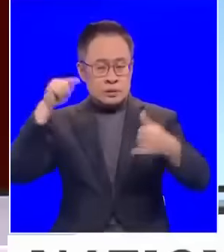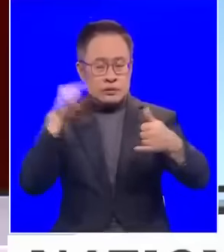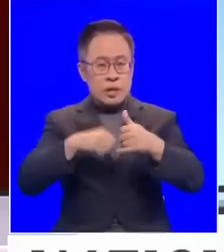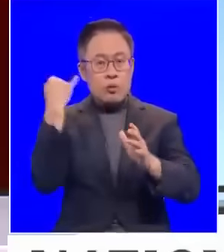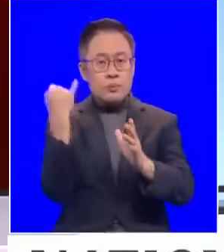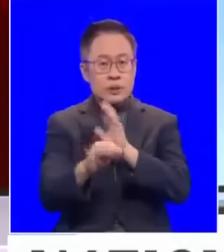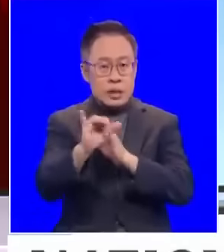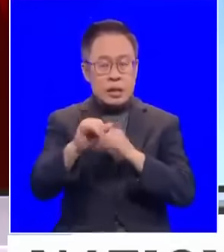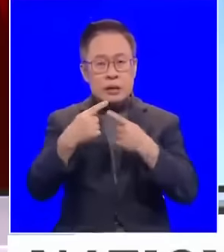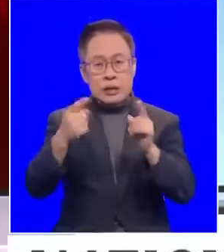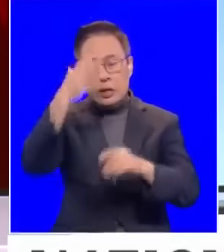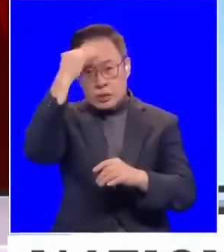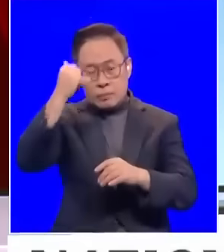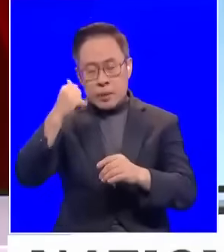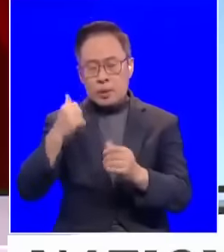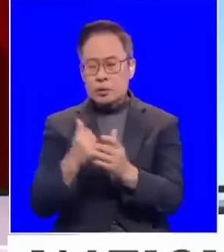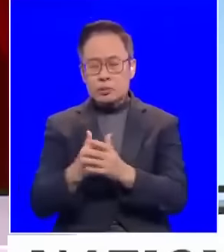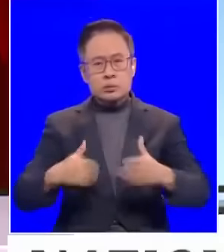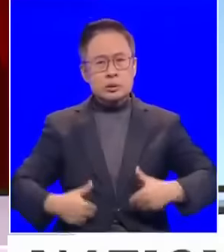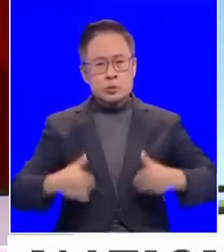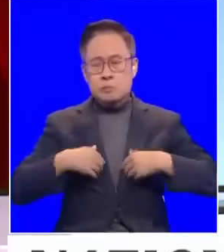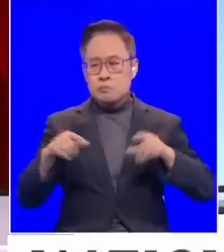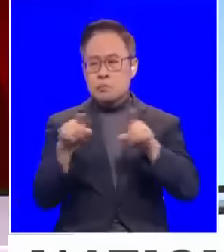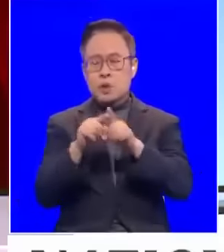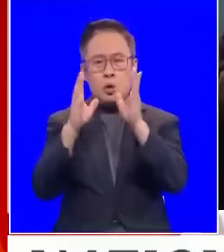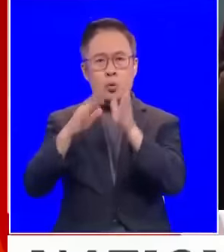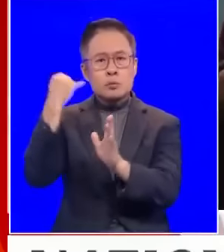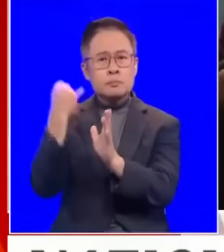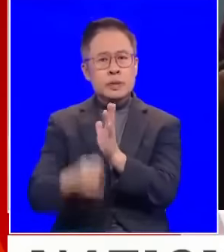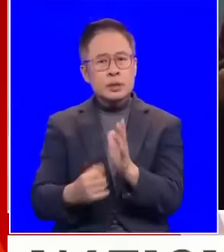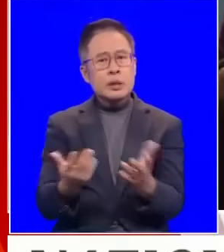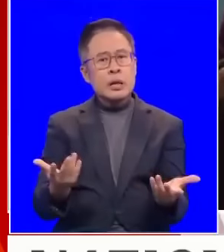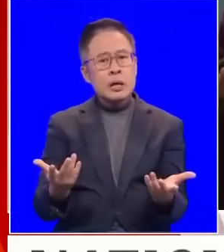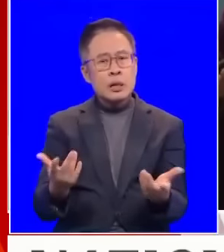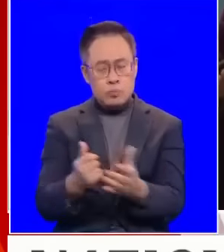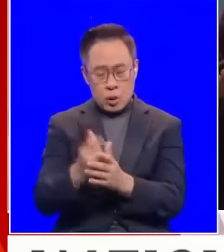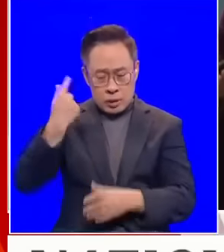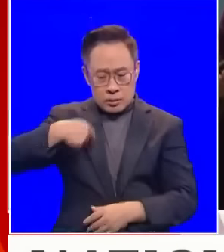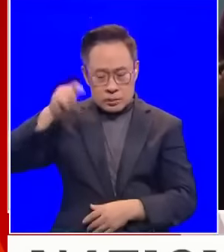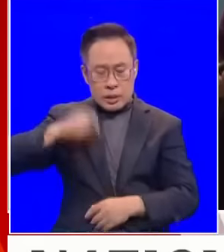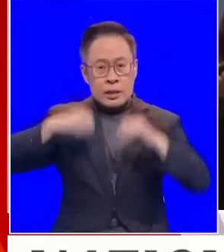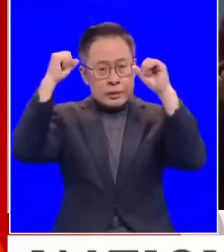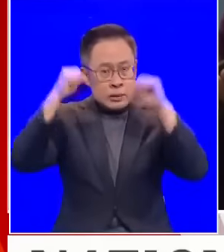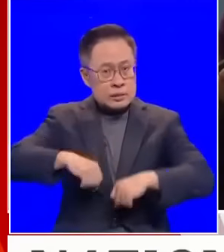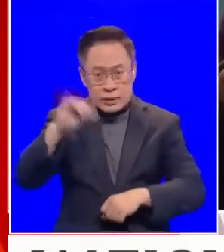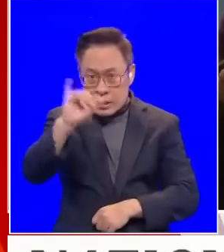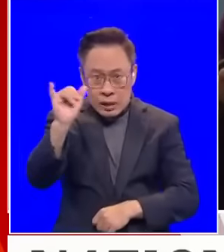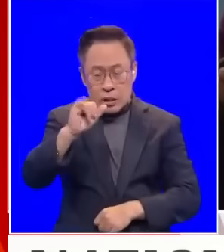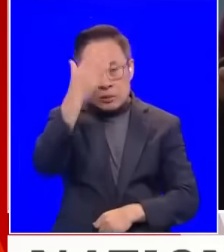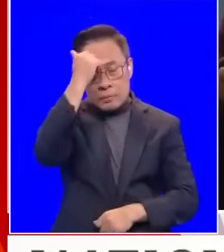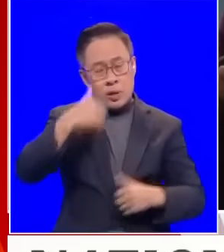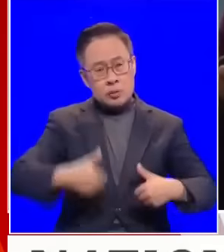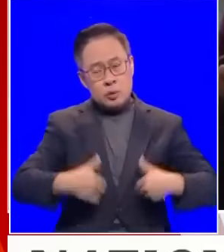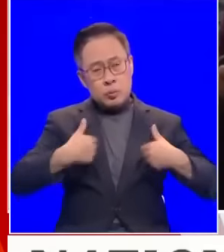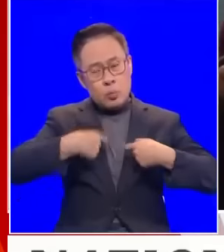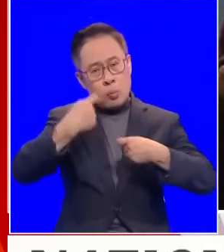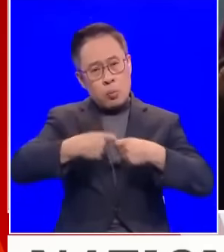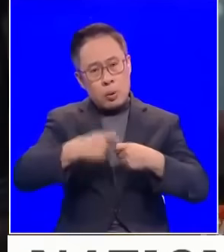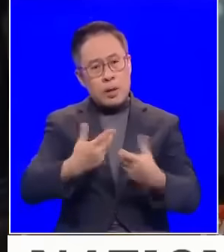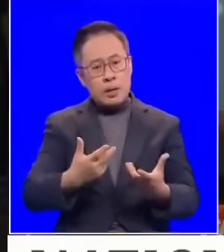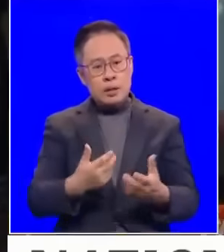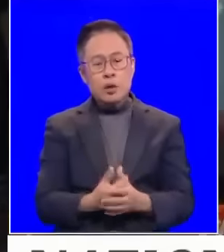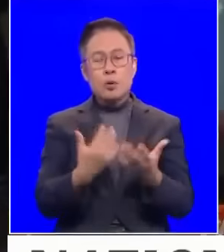เป็นนักโทษเด็ดขาดเลยล่าสุดเนี่ยเห็นว่ารัฐมนตรีว่าการกระทรวงยุติธรรมนะคะพันตำรวจเอกทวีสอดส่องต้องออกมาชี้แจงเรื่องนี้ด้วยตัว